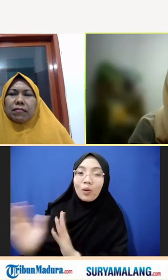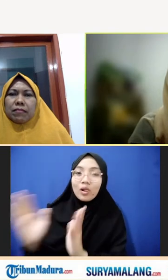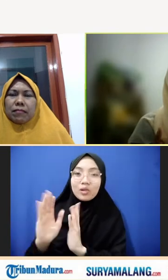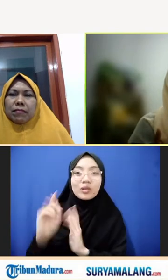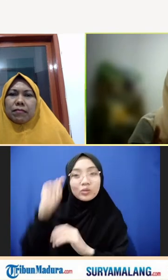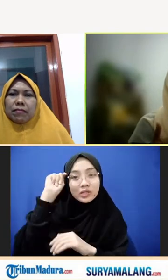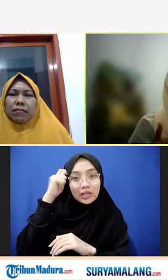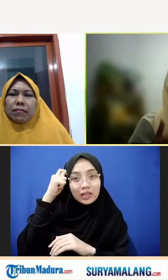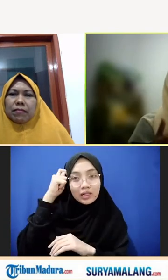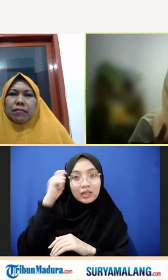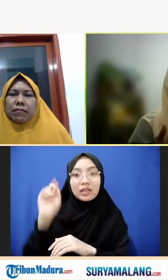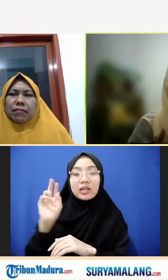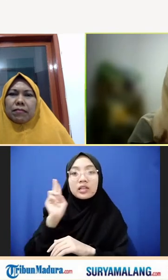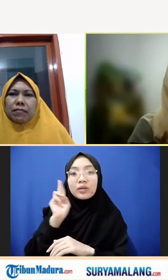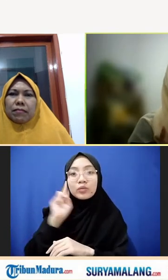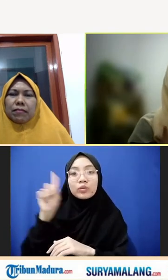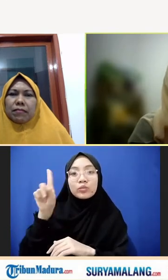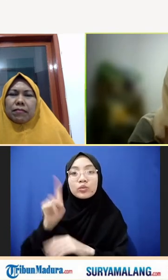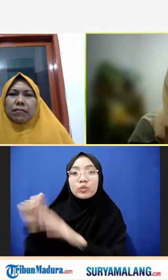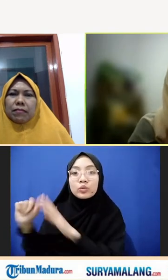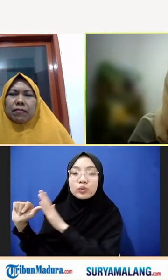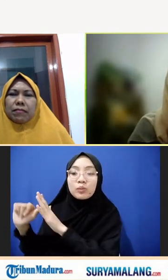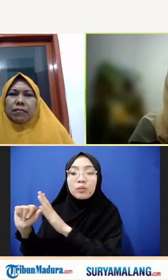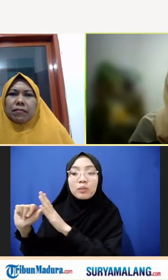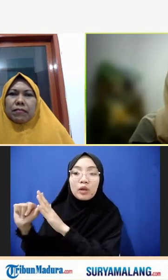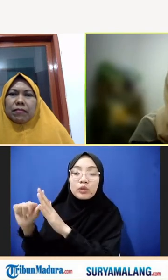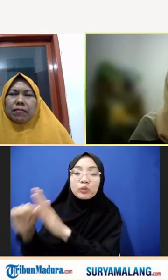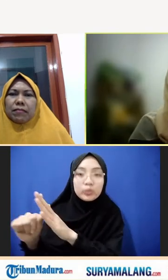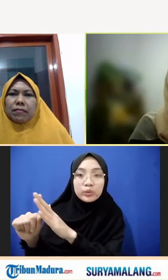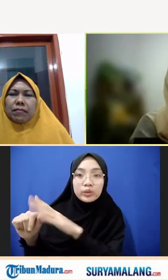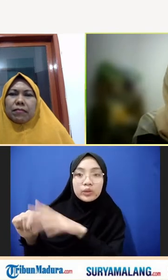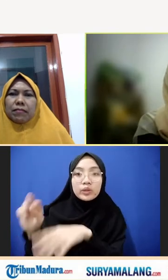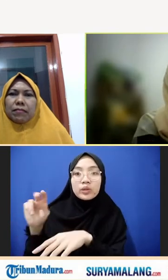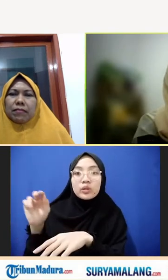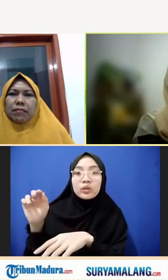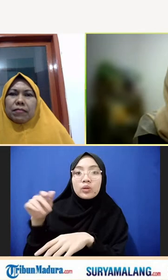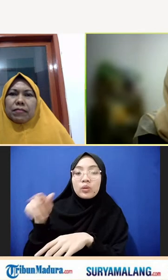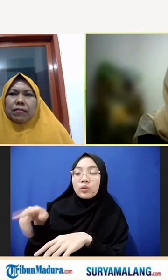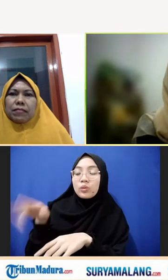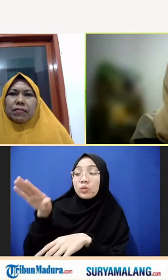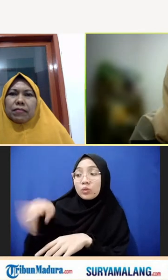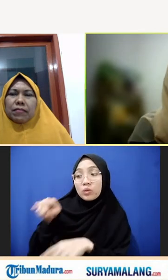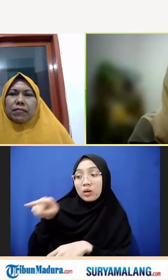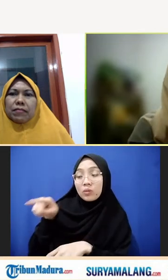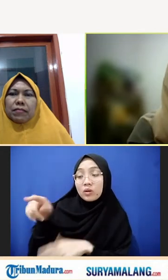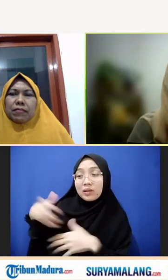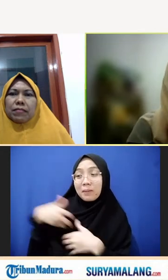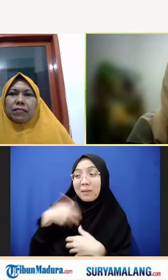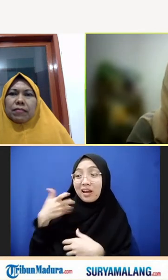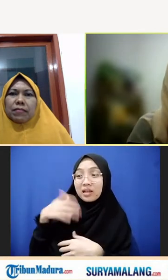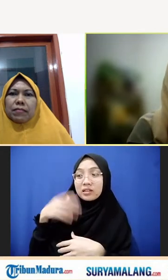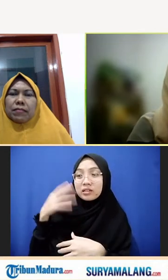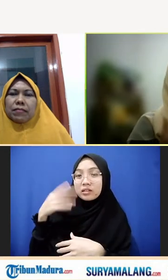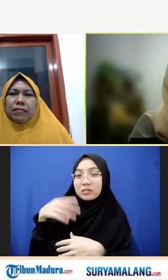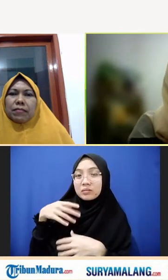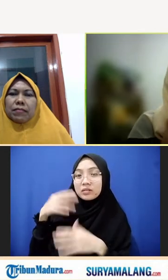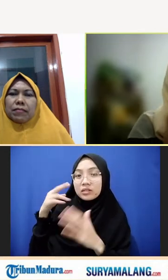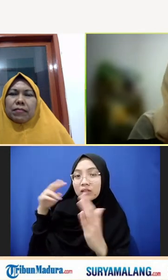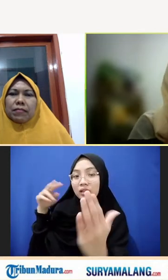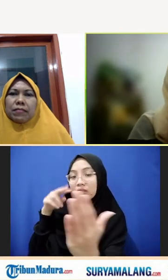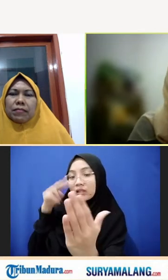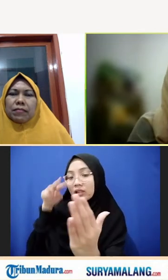Iya. Nah, ibu perlu bantuan gitu. Jadi, perlu bantuan kayak, oh ini kamu lagi marah ya, kasih lihat visualnya.